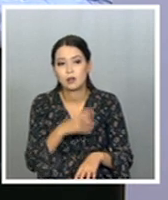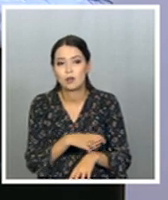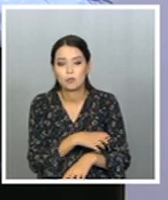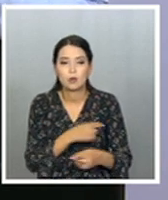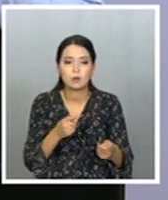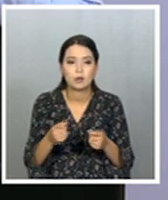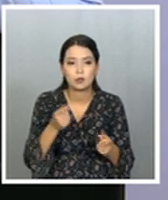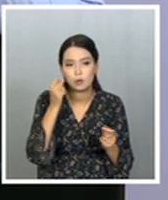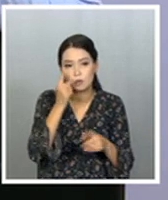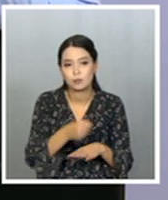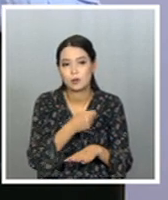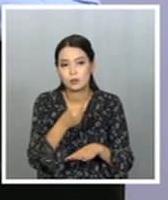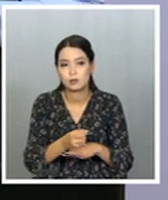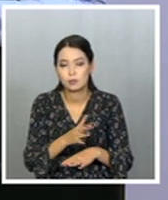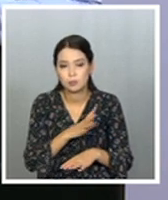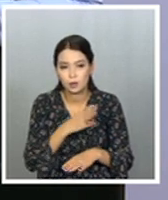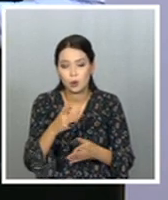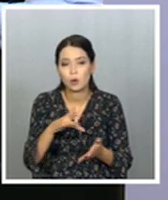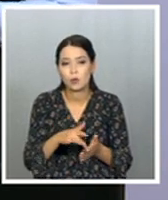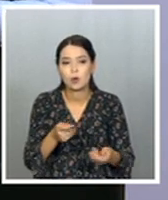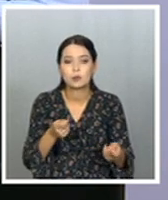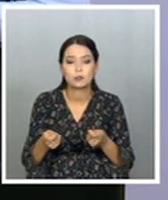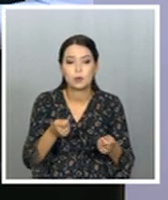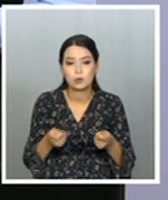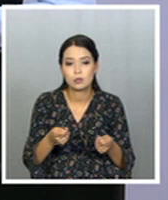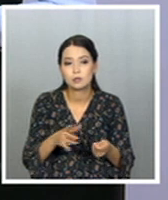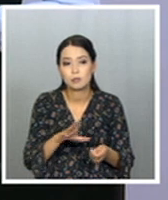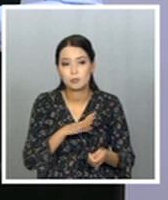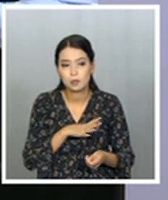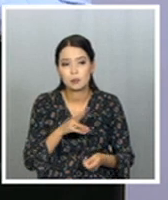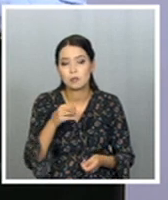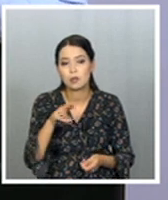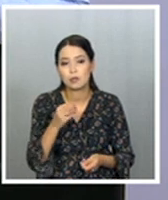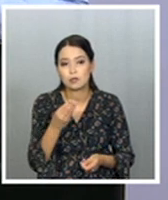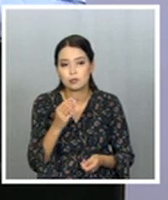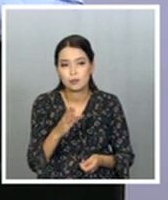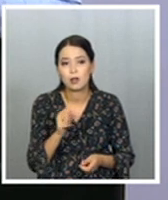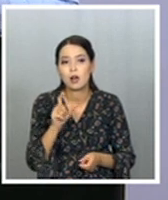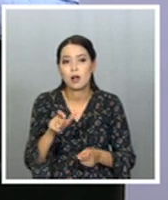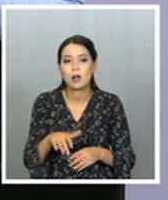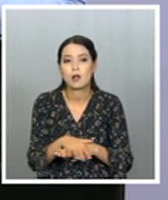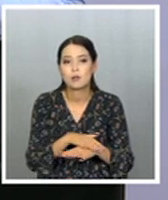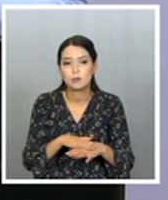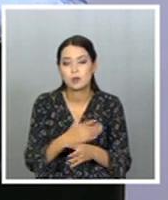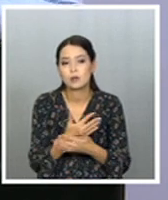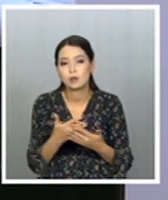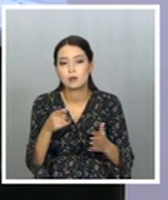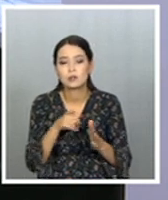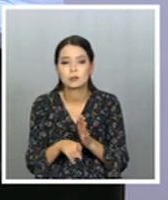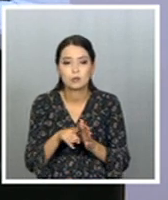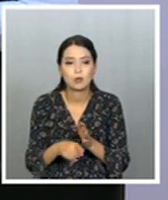анықталды. Орталық атқару комитетінің төрағасы болып Мендешев тағайындалса, халық комиссарлар кеңесінің төрағасы